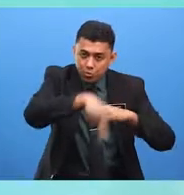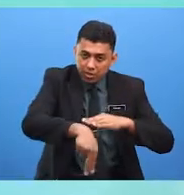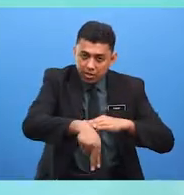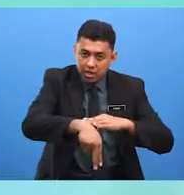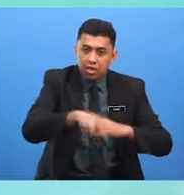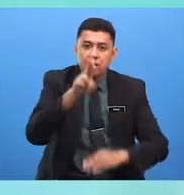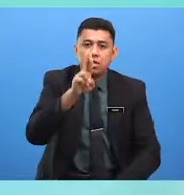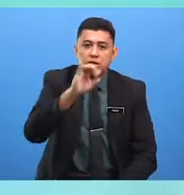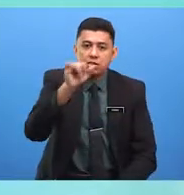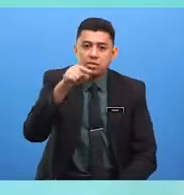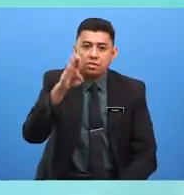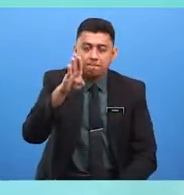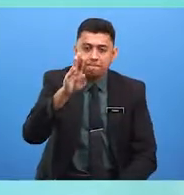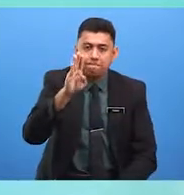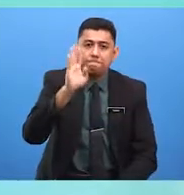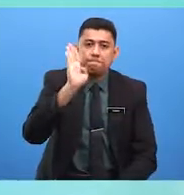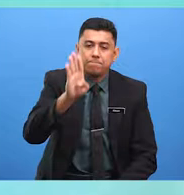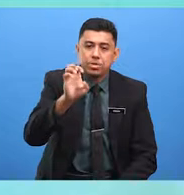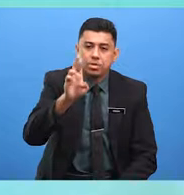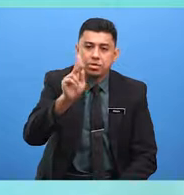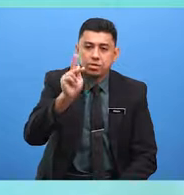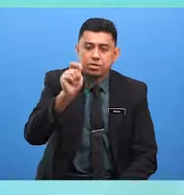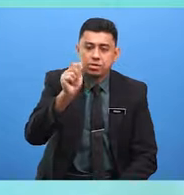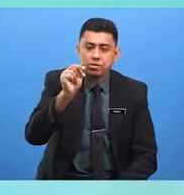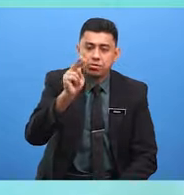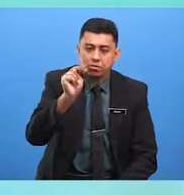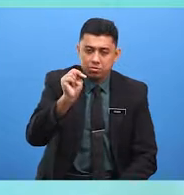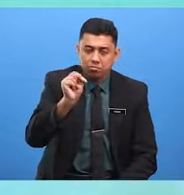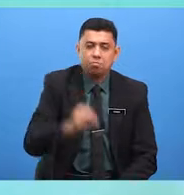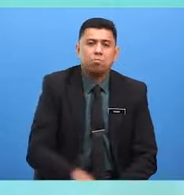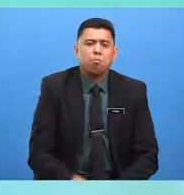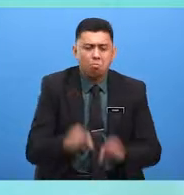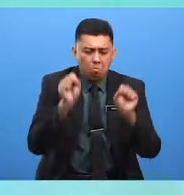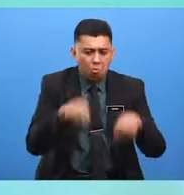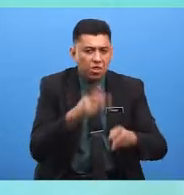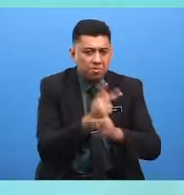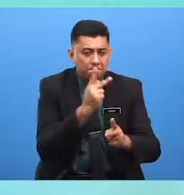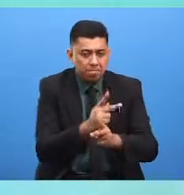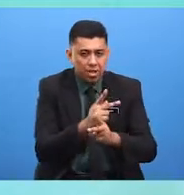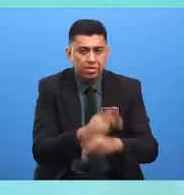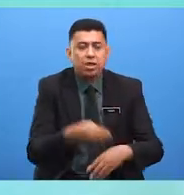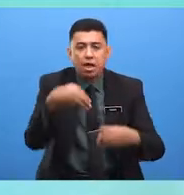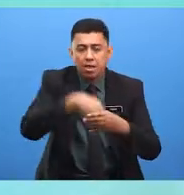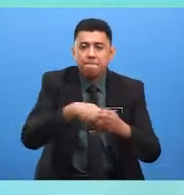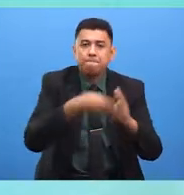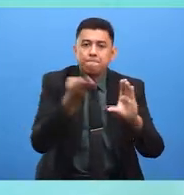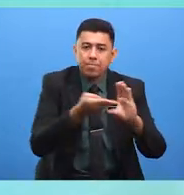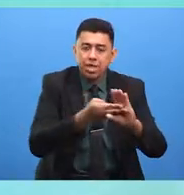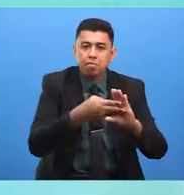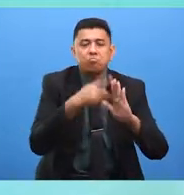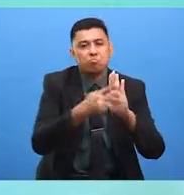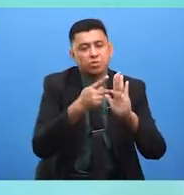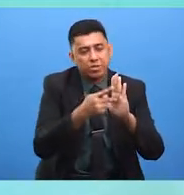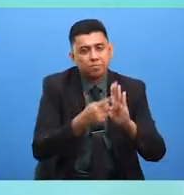Bank perdagangan boleh menyimpan sedikit uang tunai di bank pusat pesan daripada tindakan